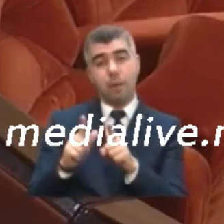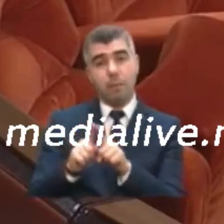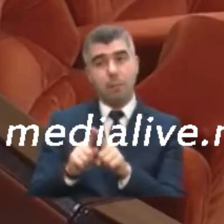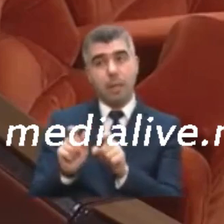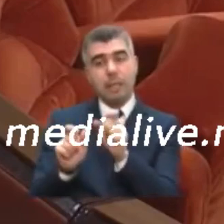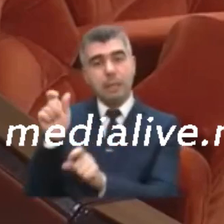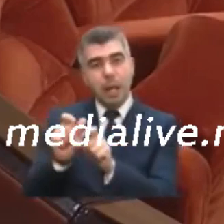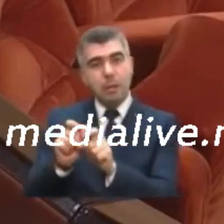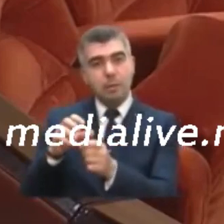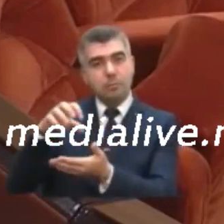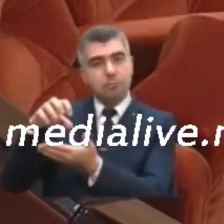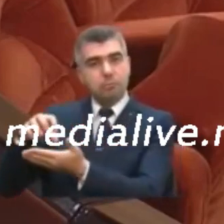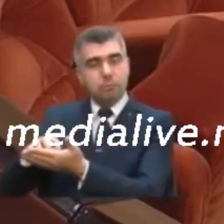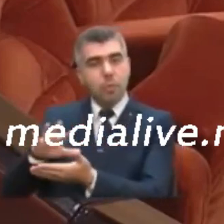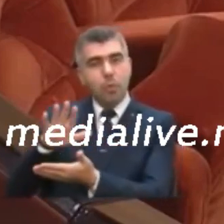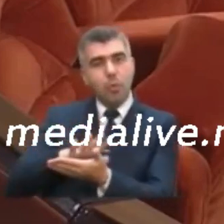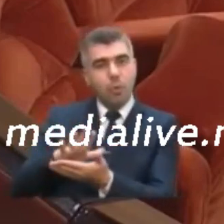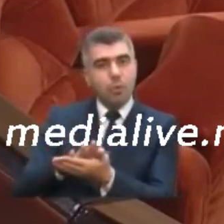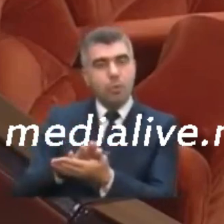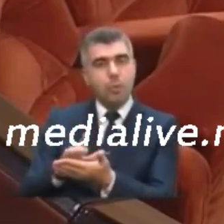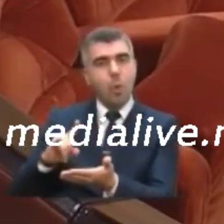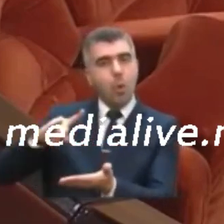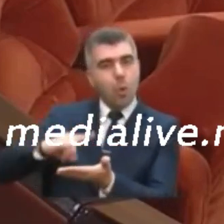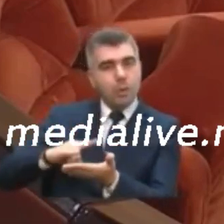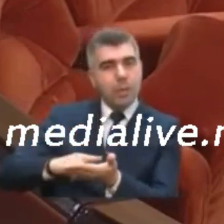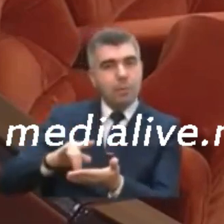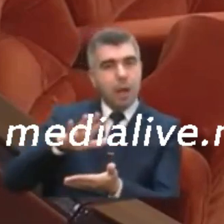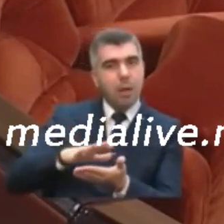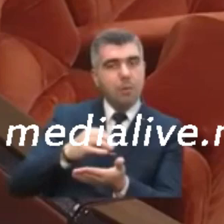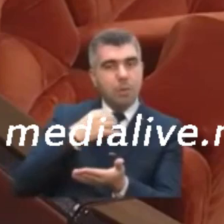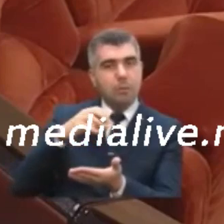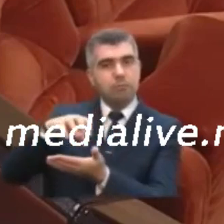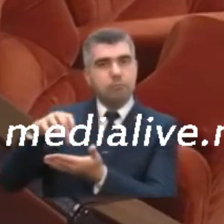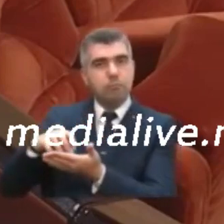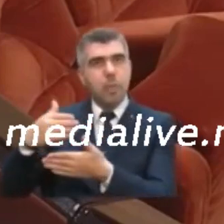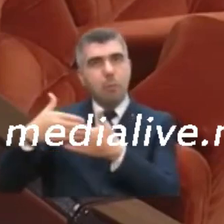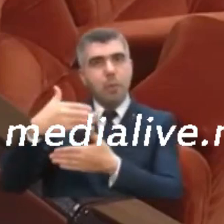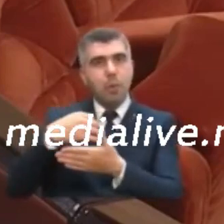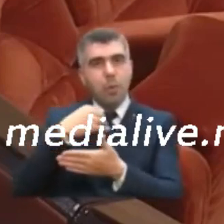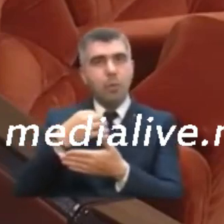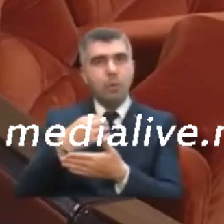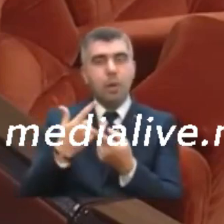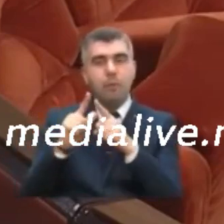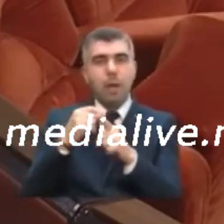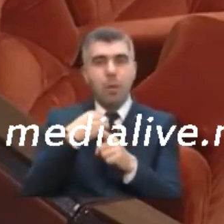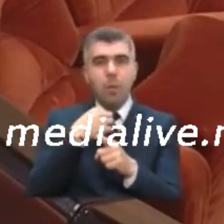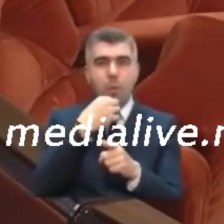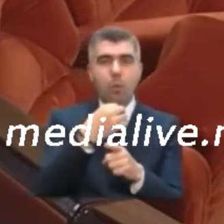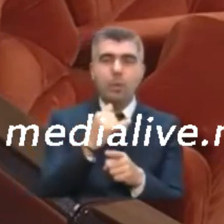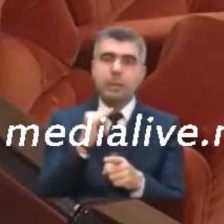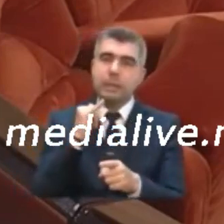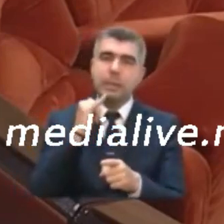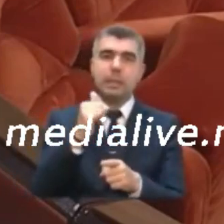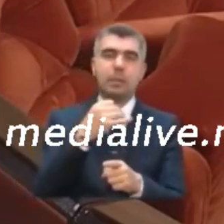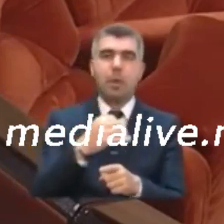وغادي نديروا تاليوين، وغادي نمشي للشمال الحسيمه، وغادي ندير في المناطق ديال الحسيمه. وإلا بغيتي نتكلم لك على التقاشر انا موجود، هذاك علاش